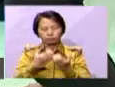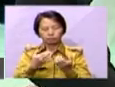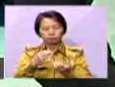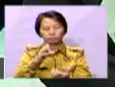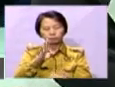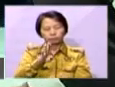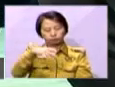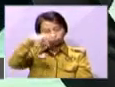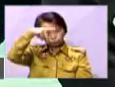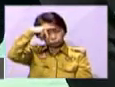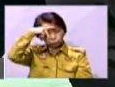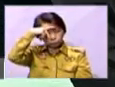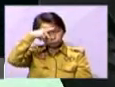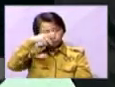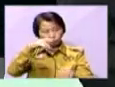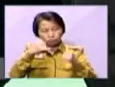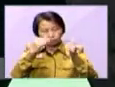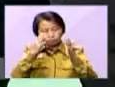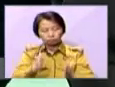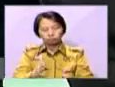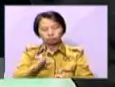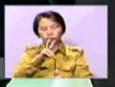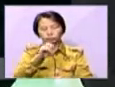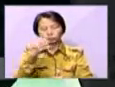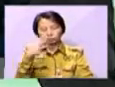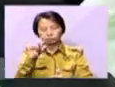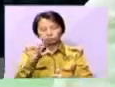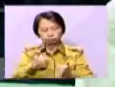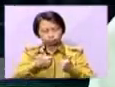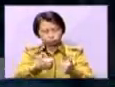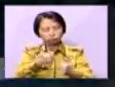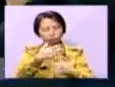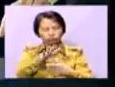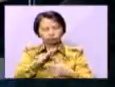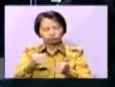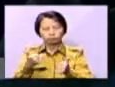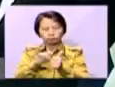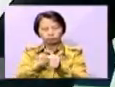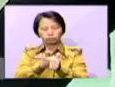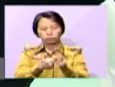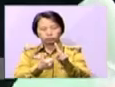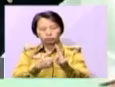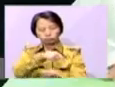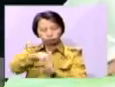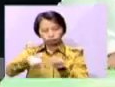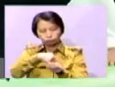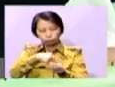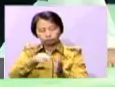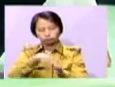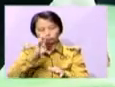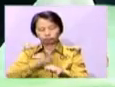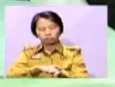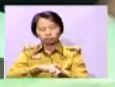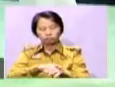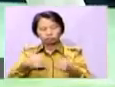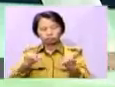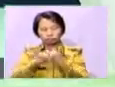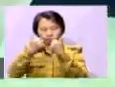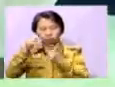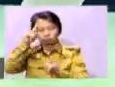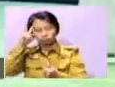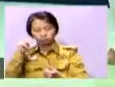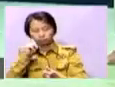Putra. Olahragawan kebangsaan 2015 itu cemerlang selepas mendahului 2 pusingan ketika menentang pesilat